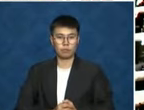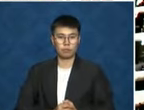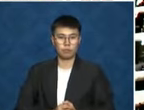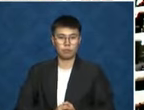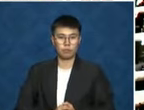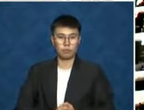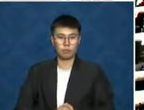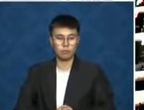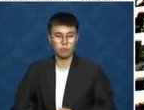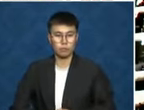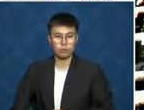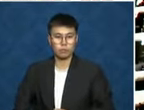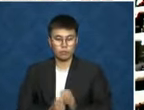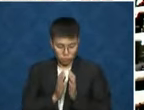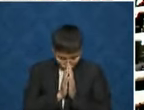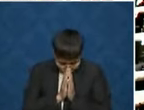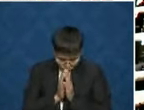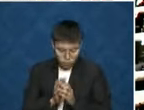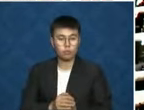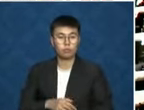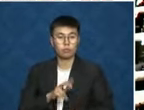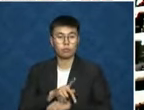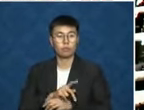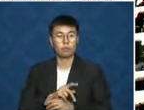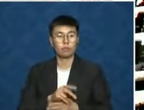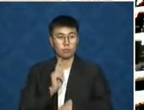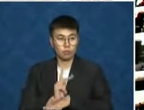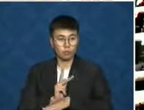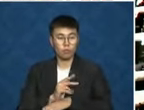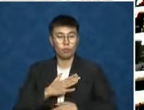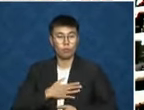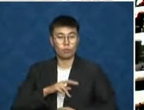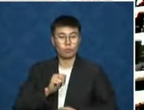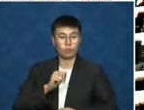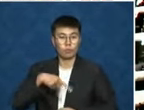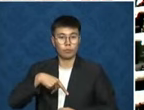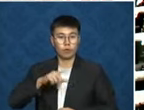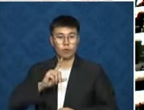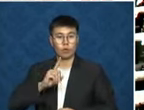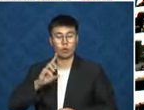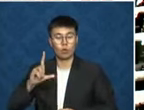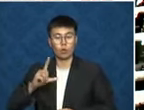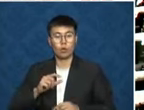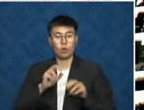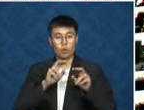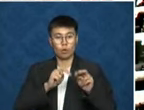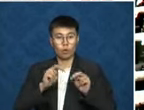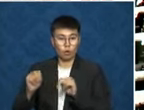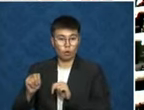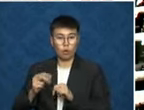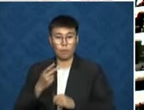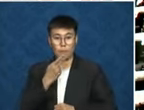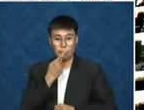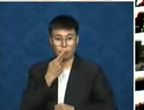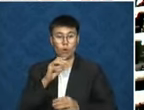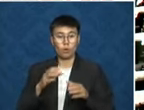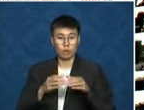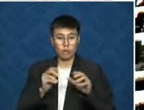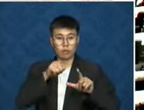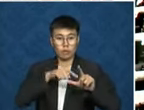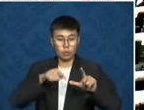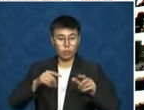เรียนท่านประธานสภาที่เคารพผมนพดลทิพยชนผู้แทนราษฎรจังหวัดนนทบุรีเขต4อำเภอปากเกร็ดพรรคก้าวไกล